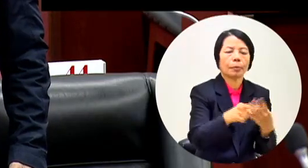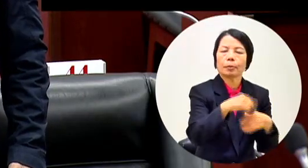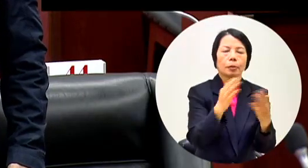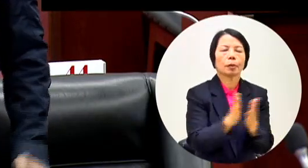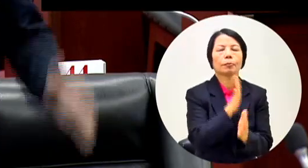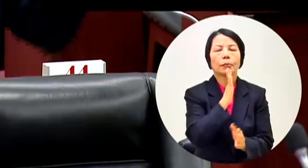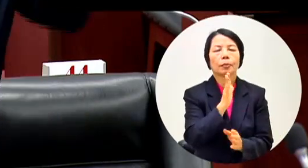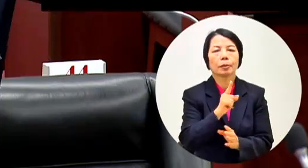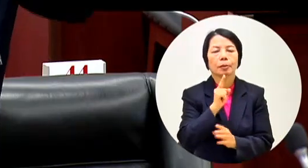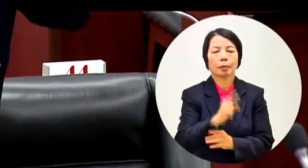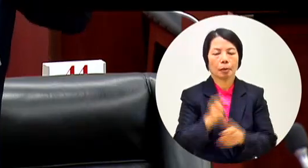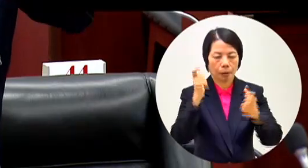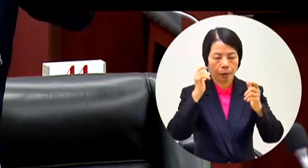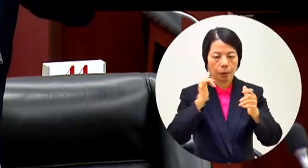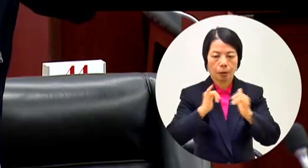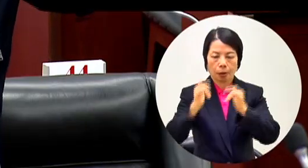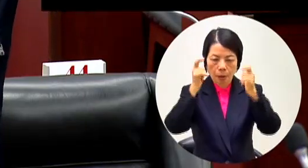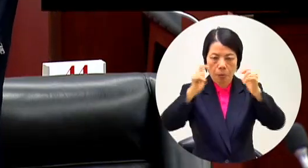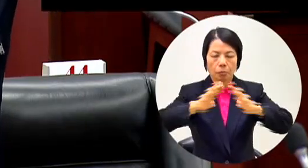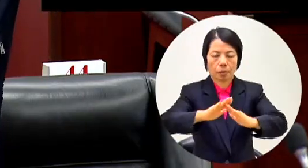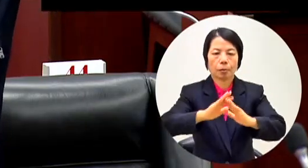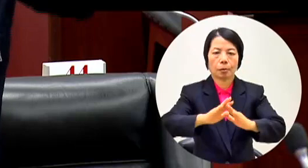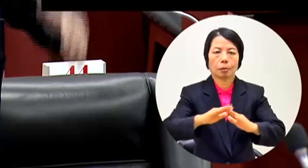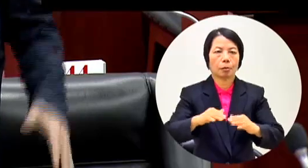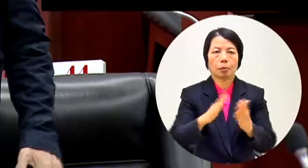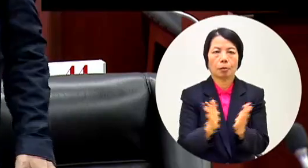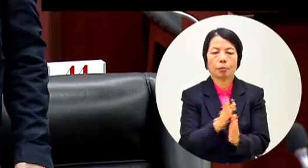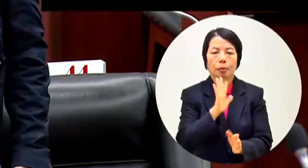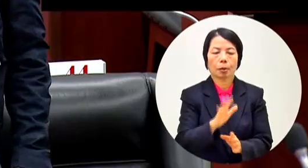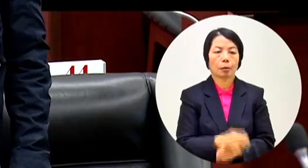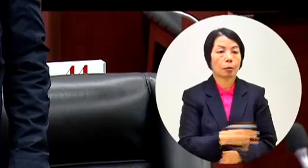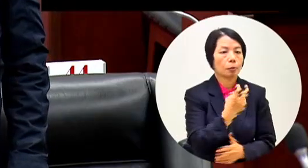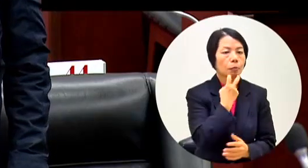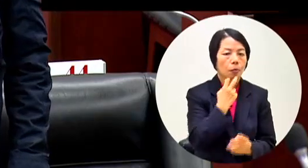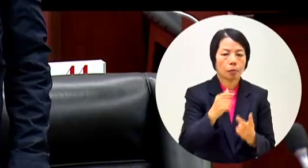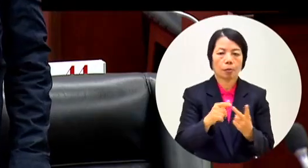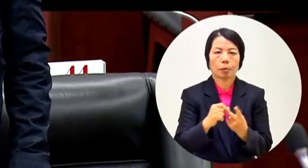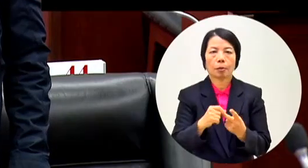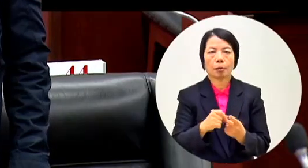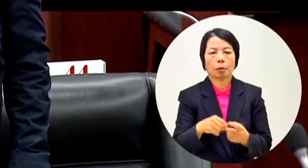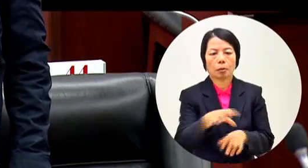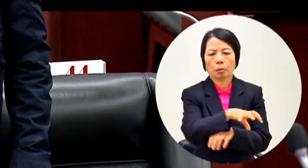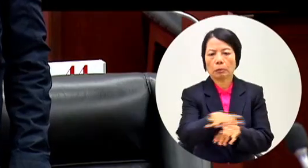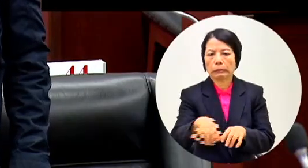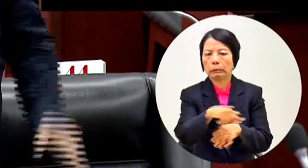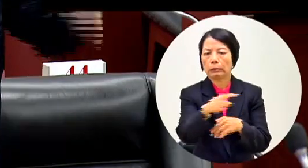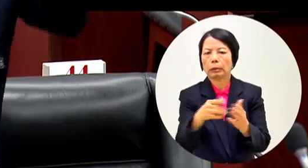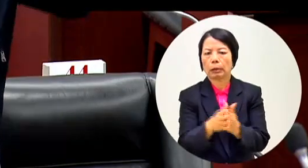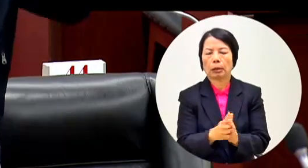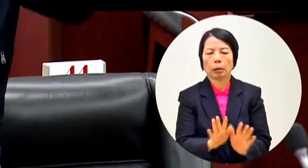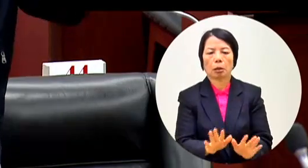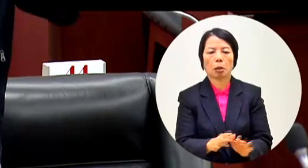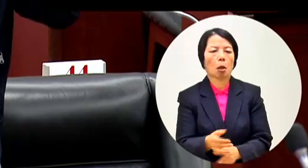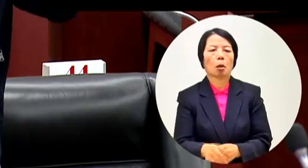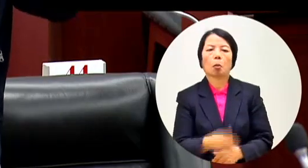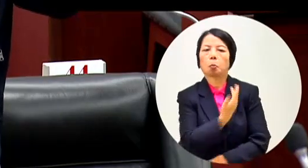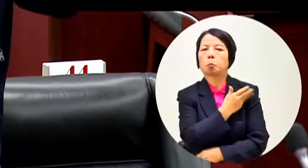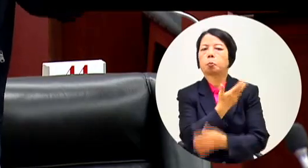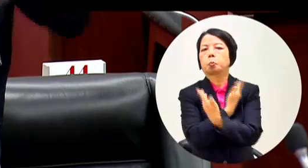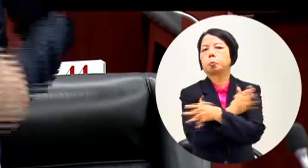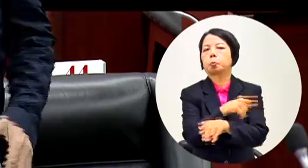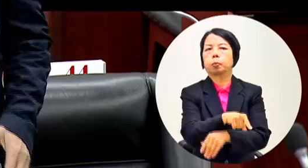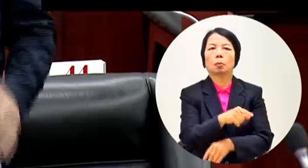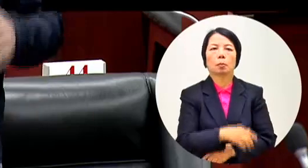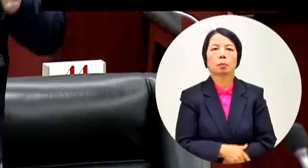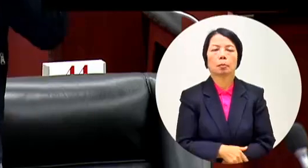来都被中央跟地方晾在一边，根本不当一回事的一个地方，但它却是一个高雄未来